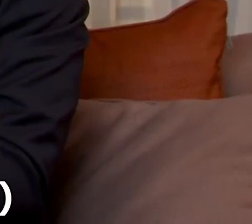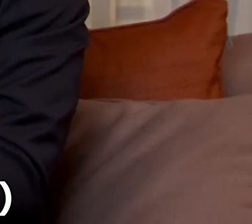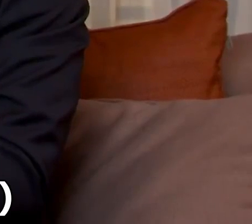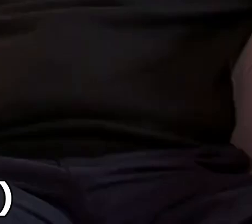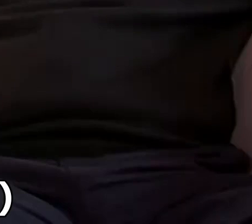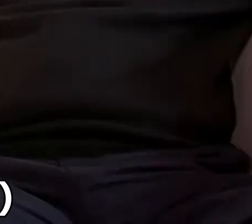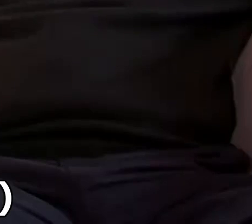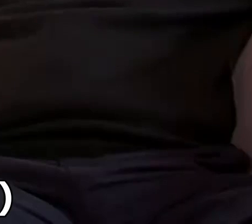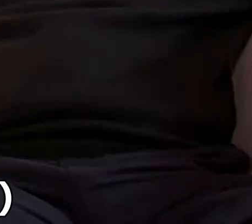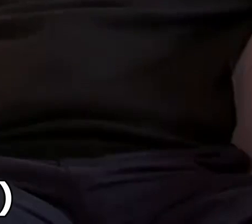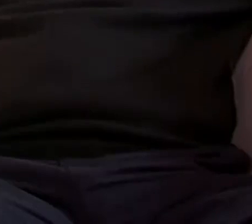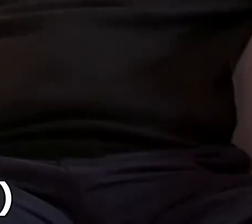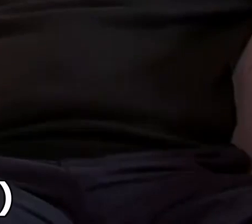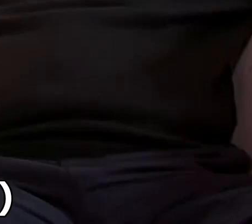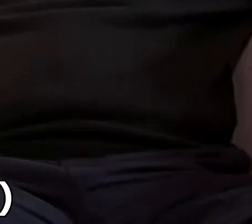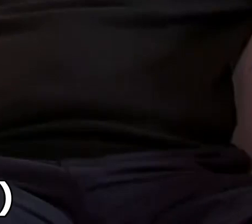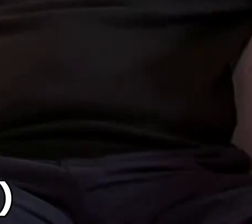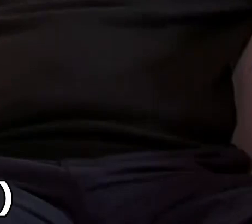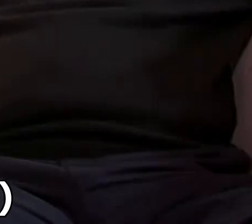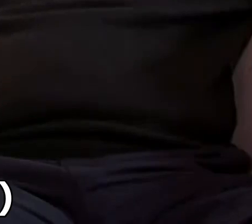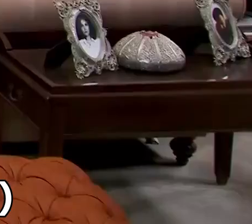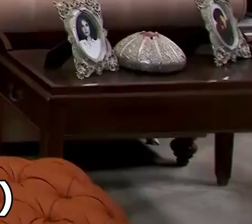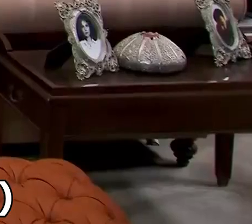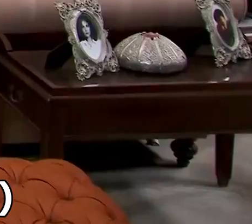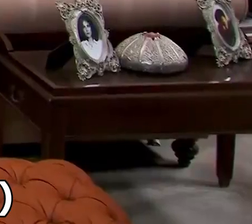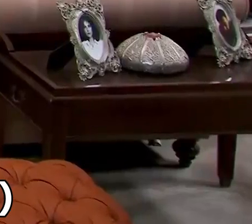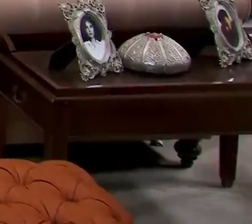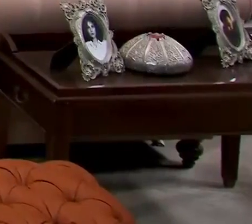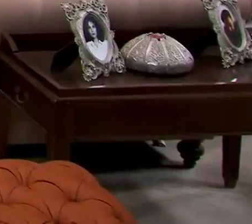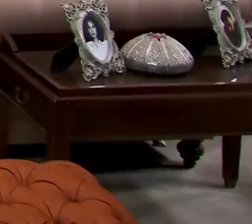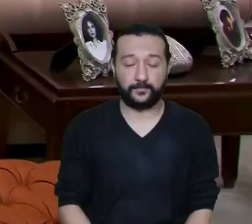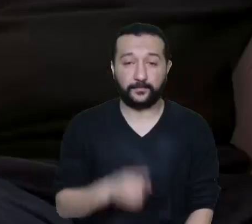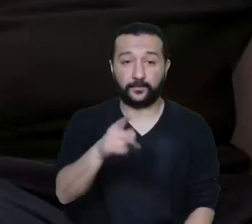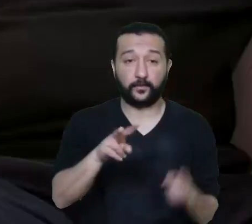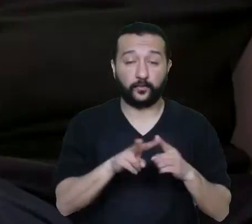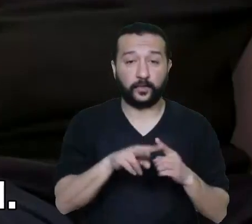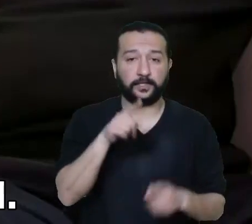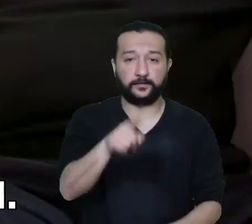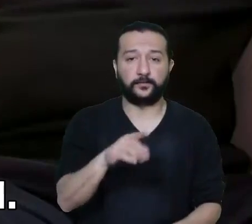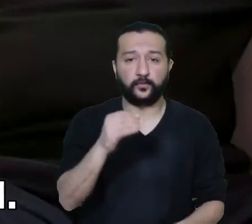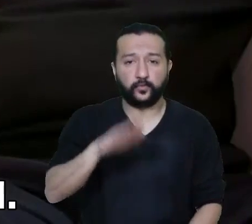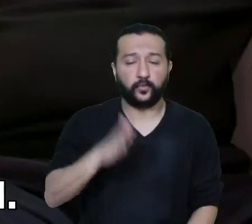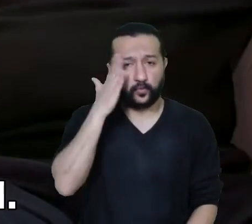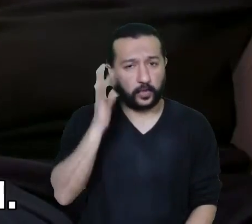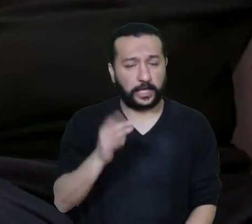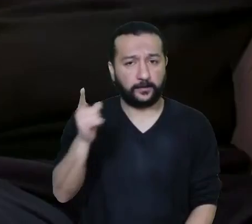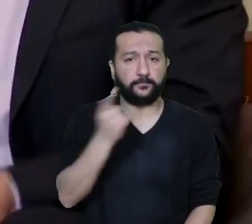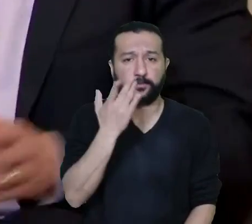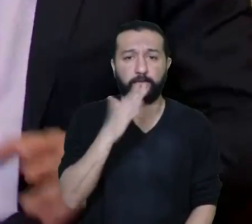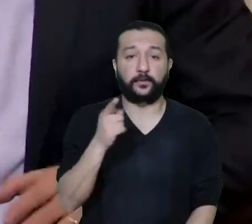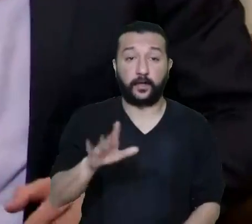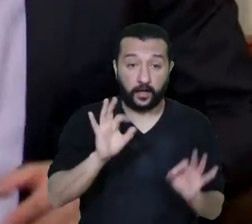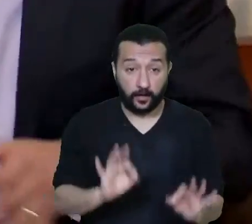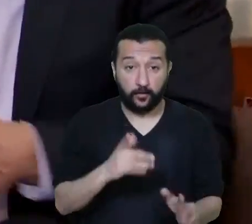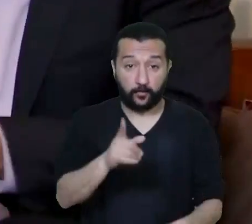şıkıdım. Nurhan'la Mahmut Şükrü'ye bakıyorlar. Ne yapıyor bu dercesine? Nurhan'cığım, çocuk uyuyor mu şıl mışıl?